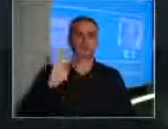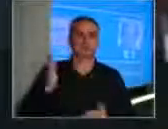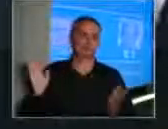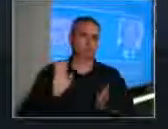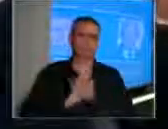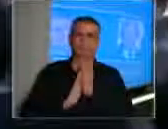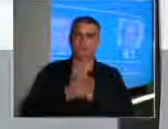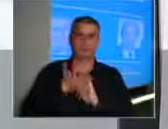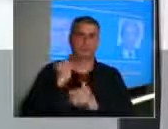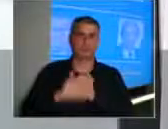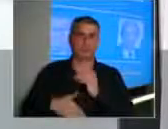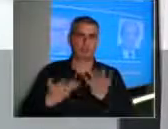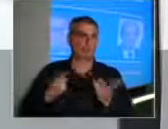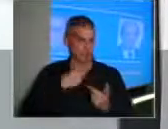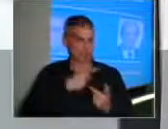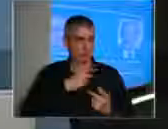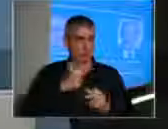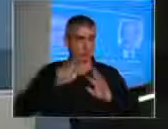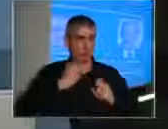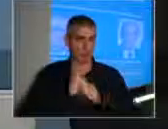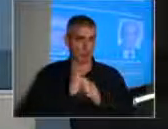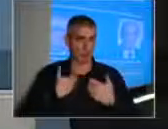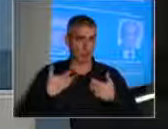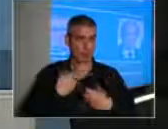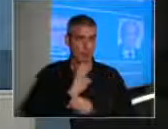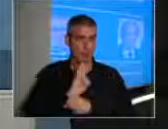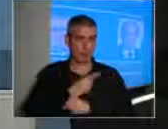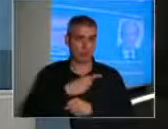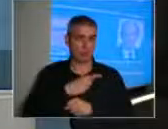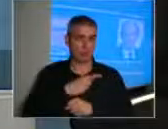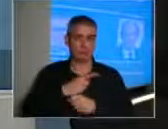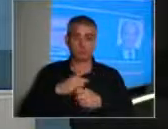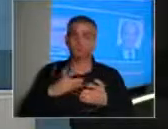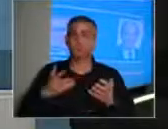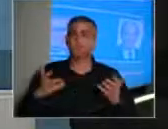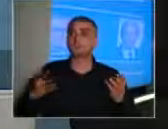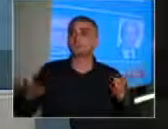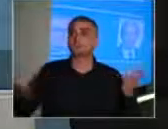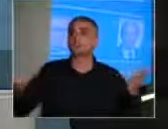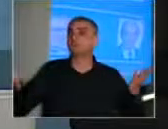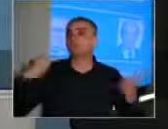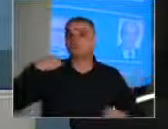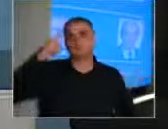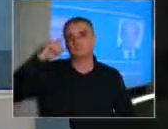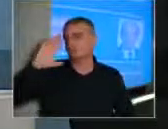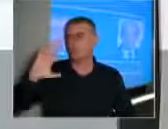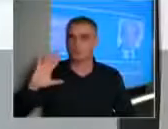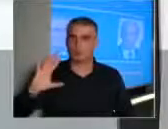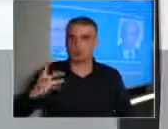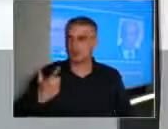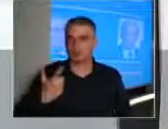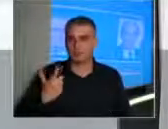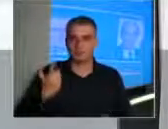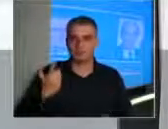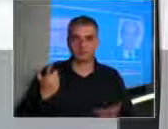נגמר העניין. אז מה, יש פה מצג שווא של ראש הממשלה? מצג שווא? אנחנו לא יודעים למה. אני באמת לא יודע